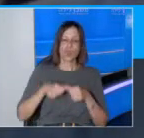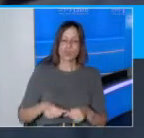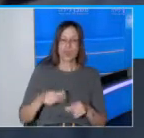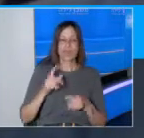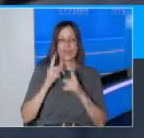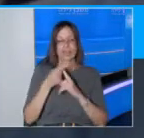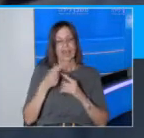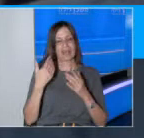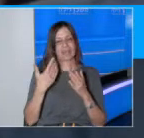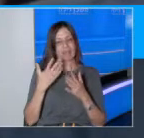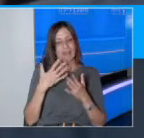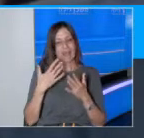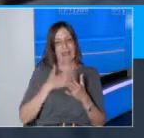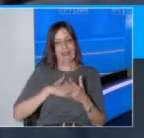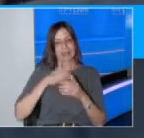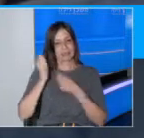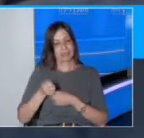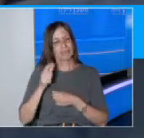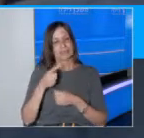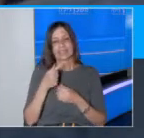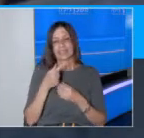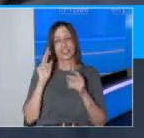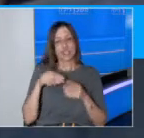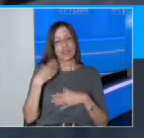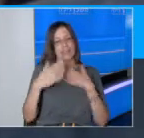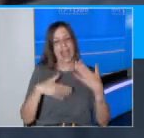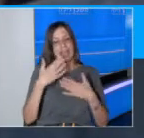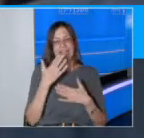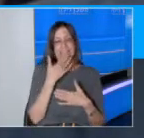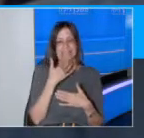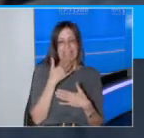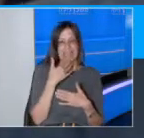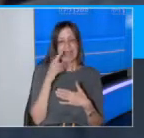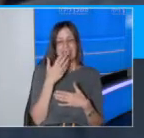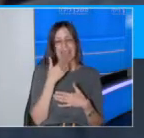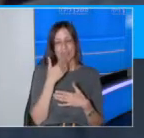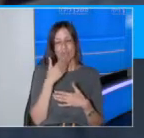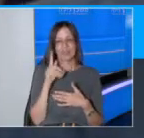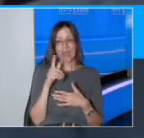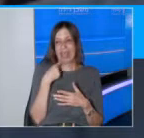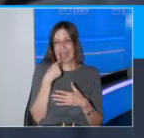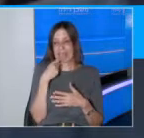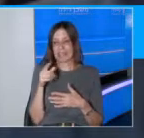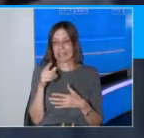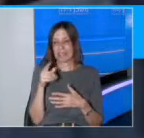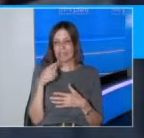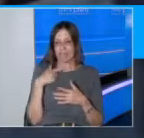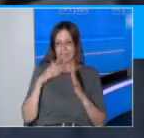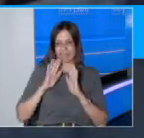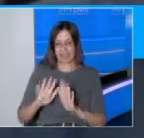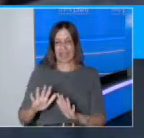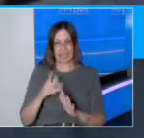נכון שהדברים האלה קורים, ויש תהליכי ישראליזציה, מה שנקרא, ליהדות. אבל בין זה לבין להגיד, התנקרות ורגע,